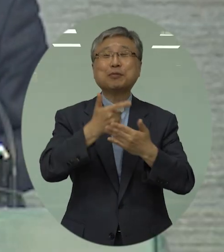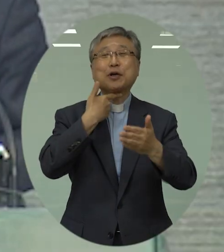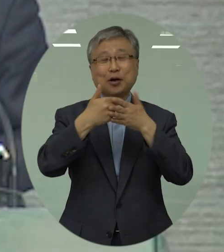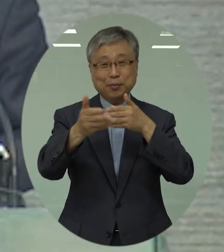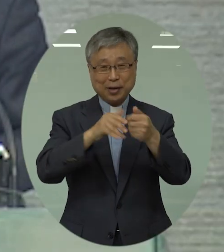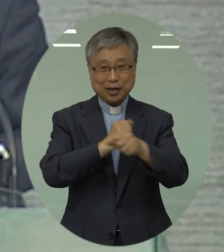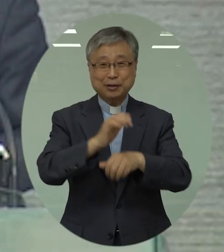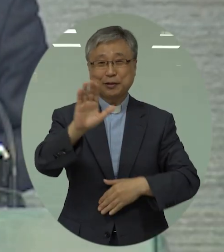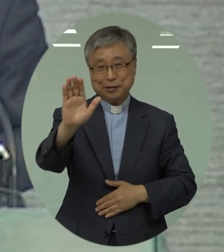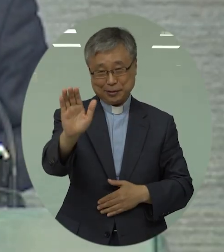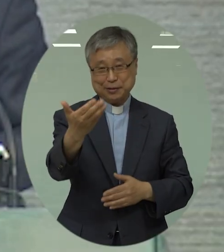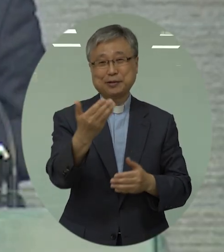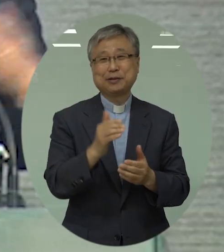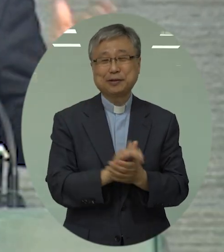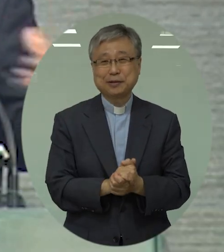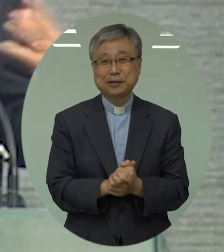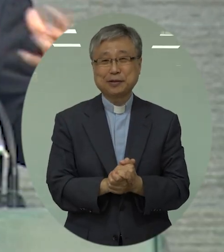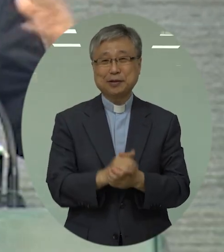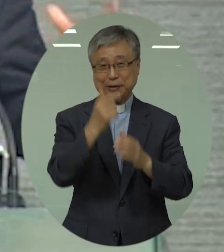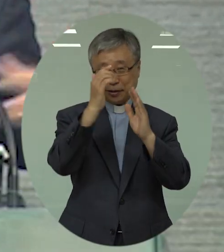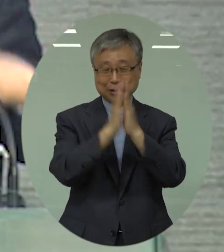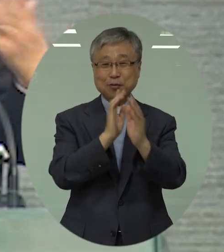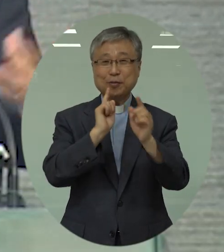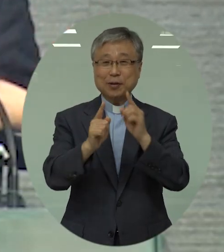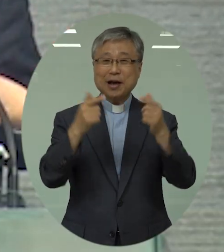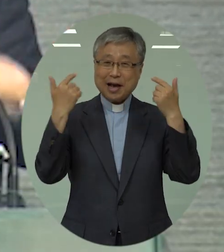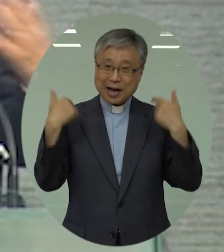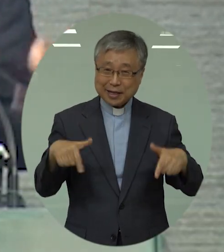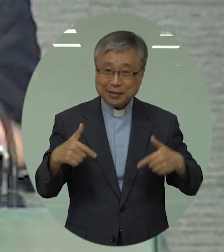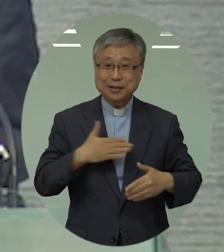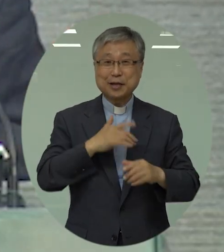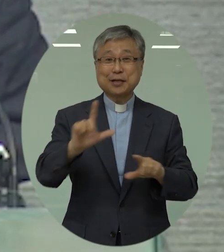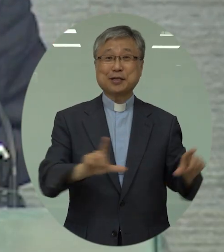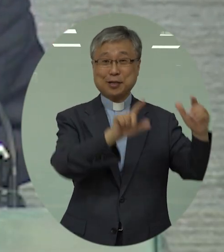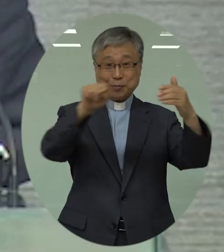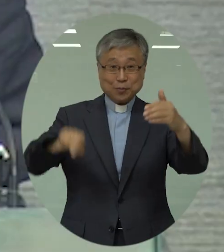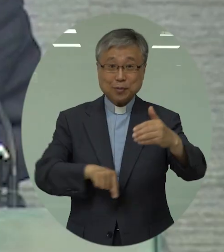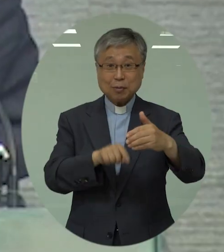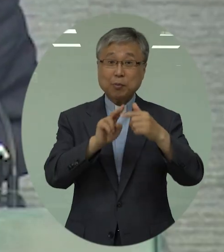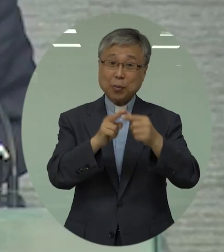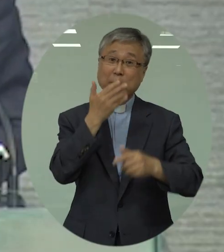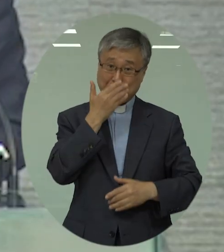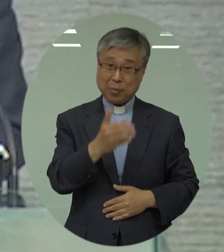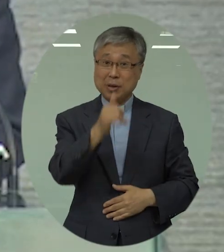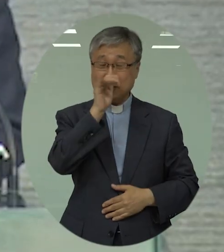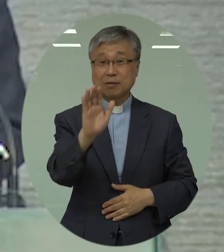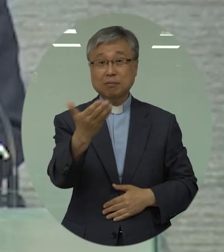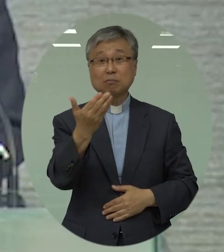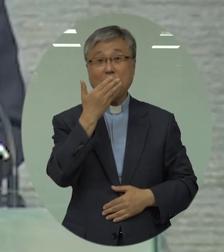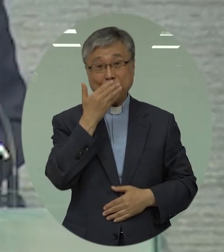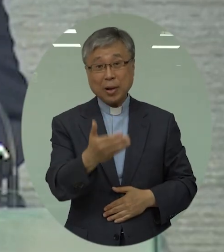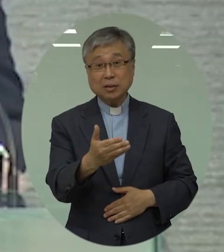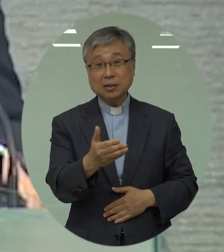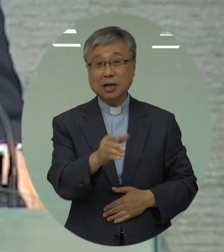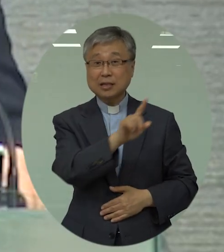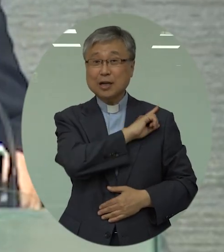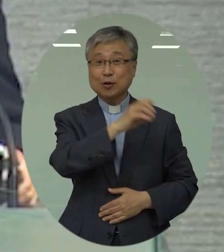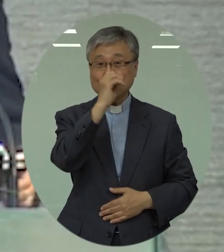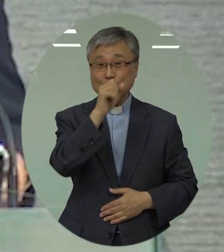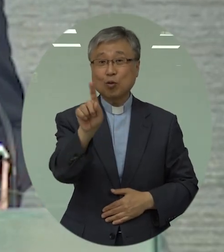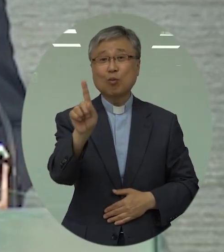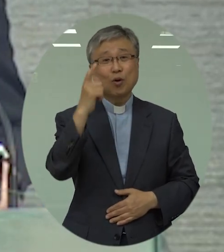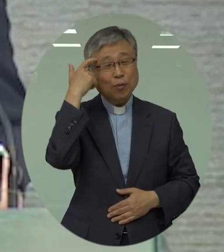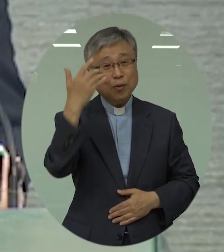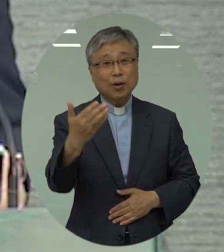말이죠. 그러니까 기도와 말씀이 항상 내 삶 속에 함께 할 수 있어야 되죠. 그것을 할 수 있는 제일 좋은 것이